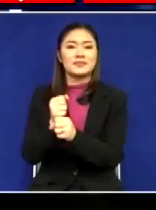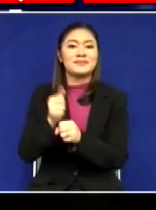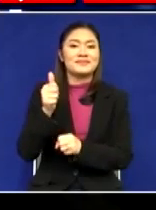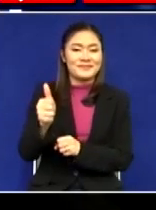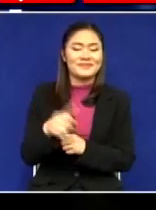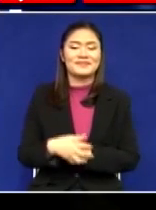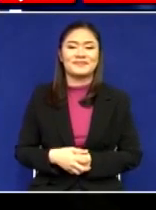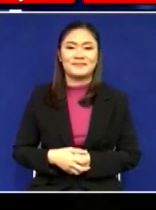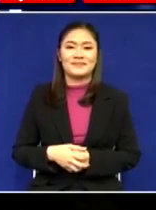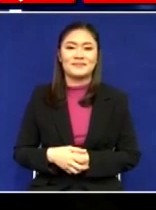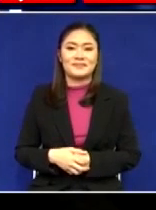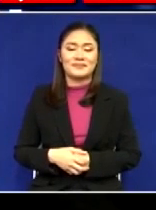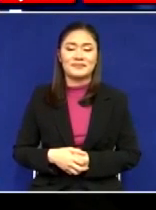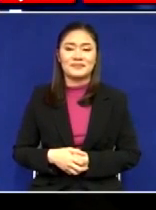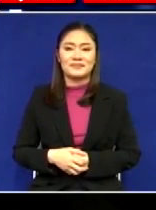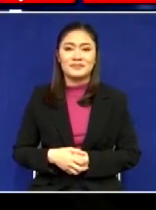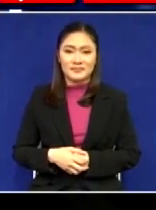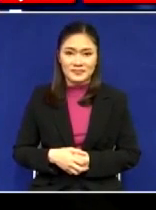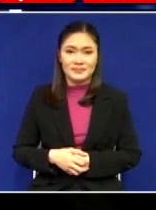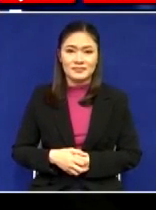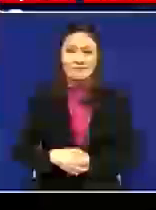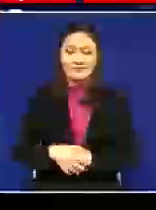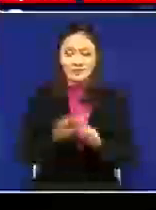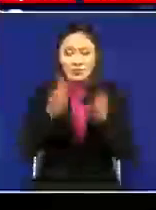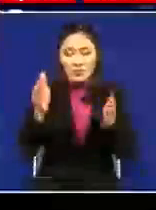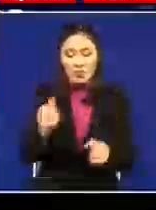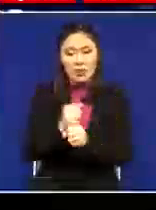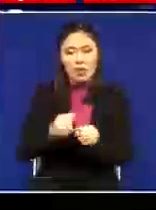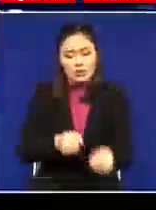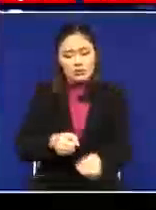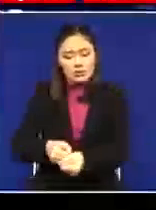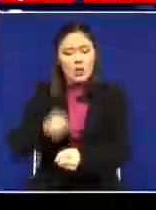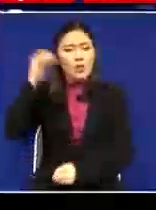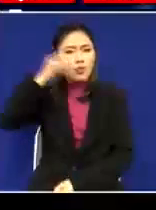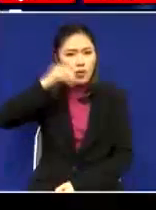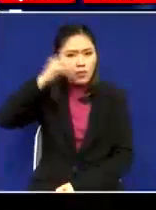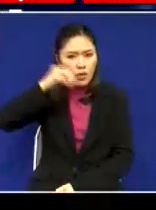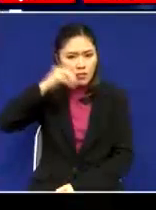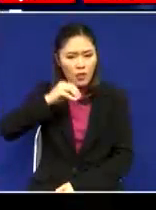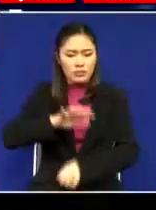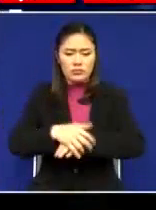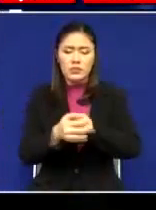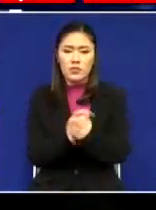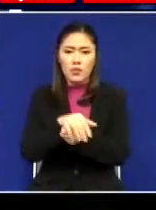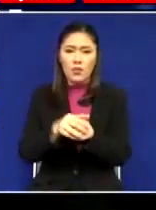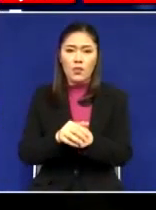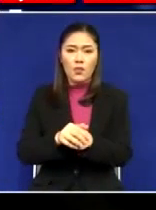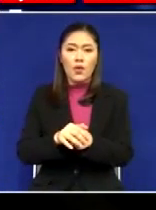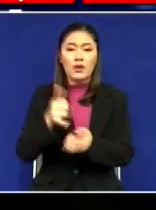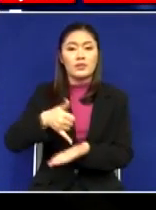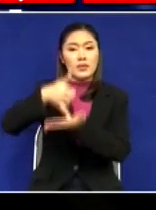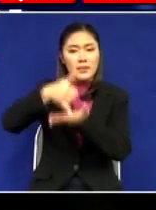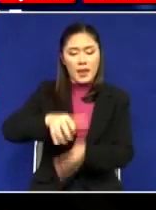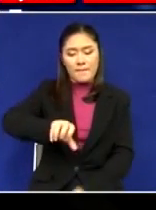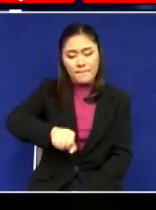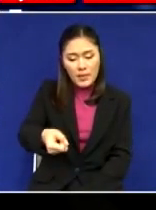การนะครับเรื่องของการเช็ดถูทำความสะอาดพื้นผิวสัมผัสที่มักจะไปโดนบ่อยๆนะครับเช่นปุ่มลิฟต์นะครับลูกบิดประตูอะ